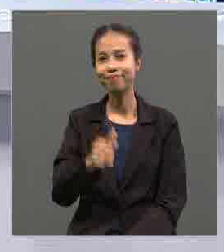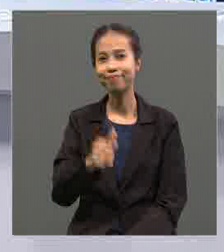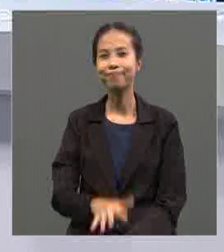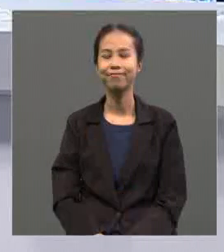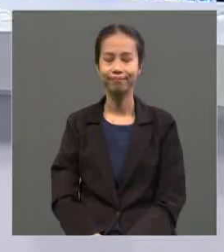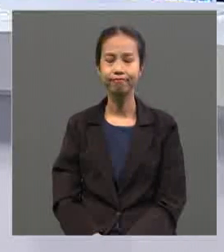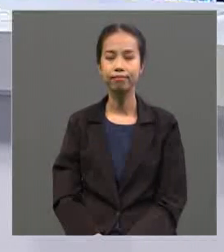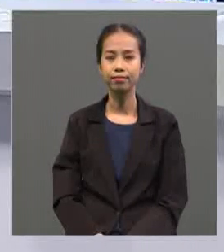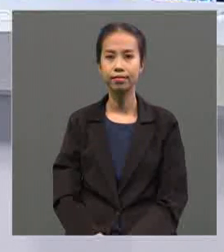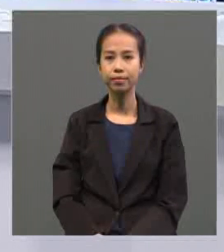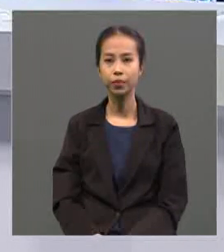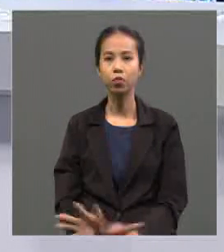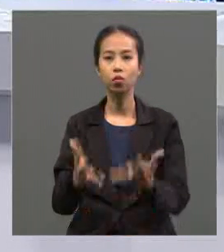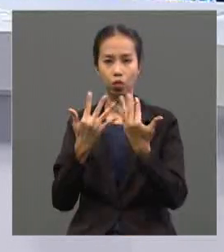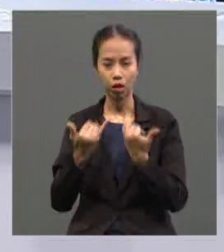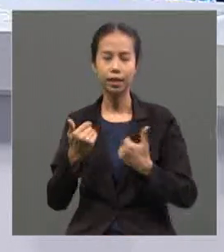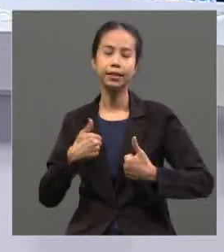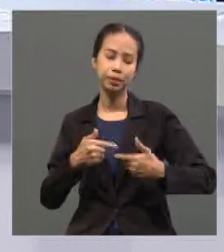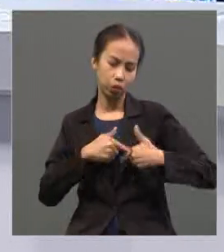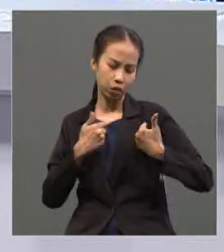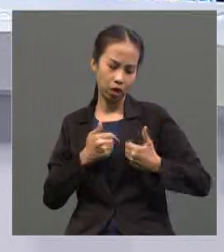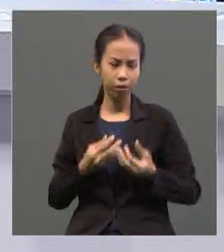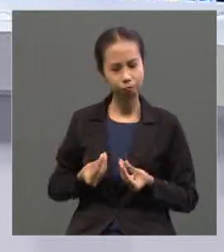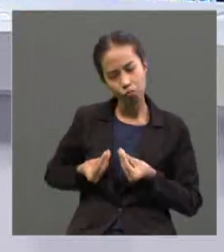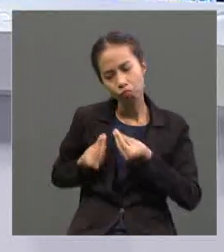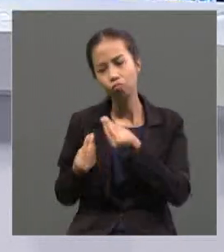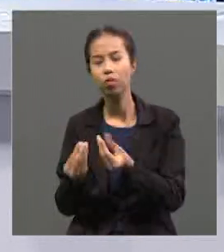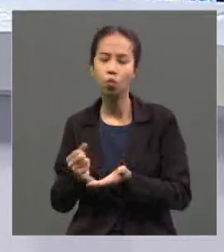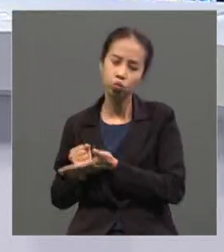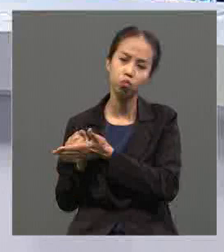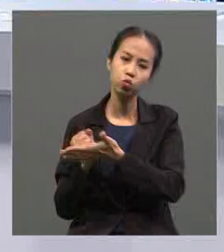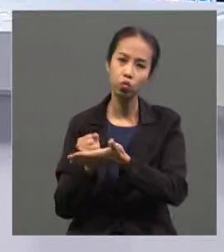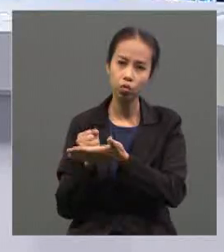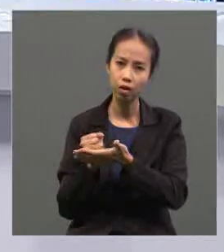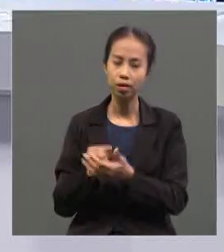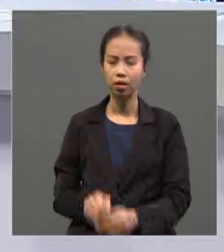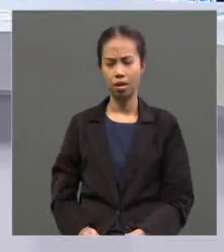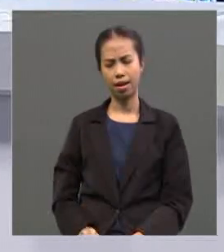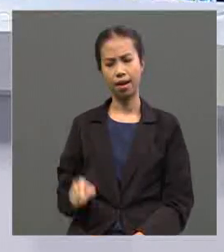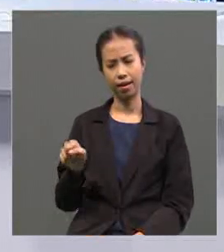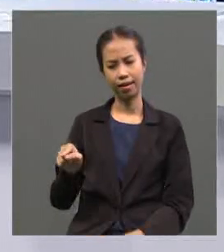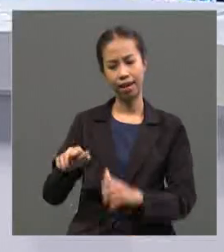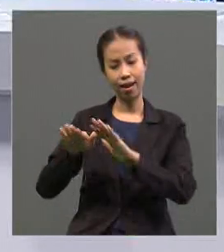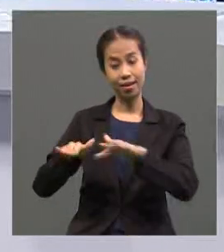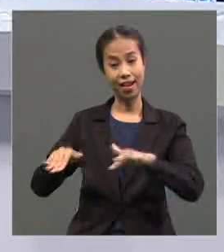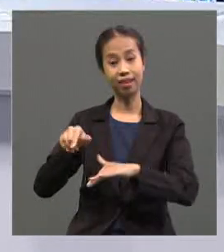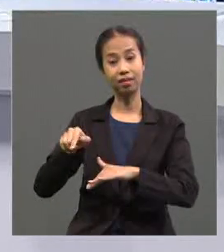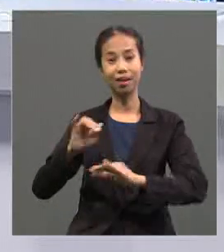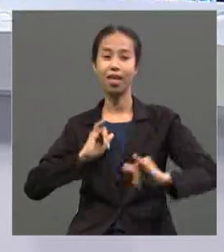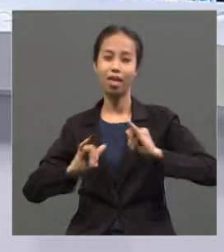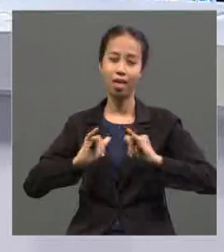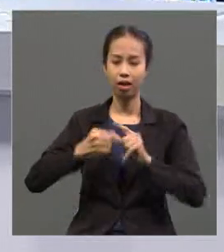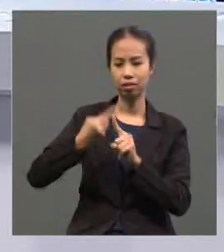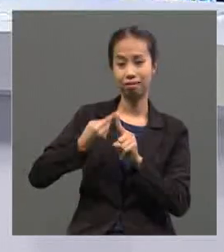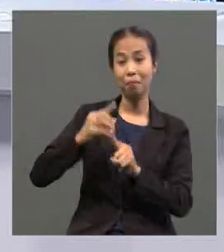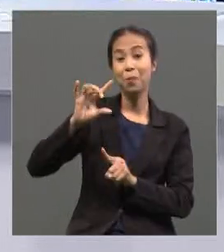นี่มาดูเรื่องหนึ่งที่เราก็พยายามเอาใจช่วยพยายามที่จะดูซิว่าเอ๊ะน้องหายไปนาน ค่ น ะ ้องวัย8เดือ